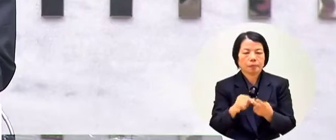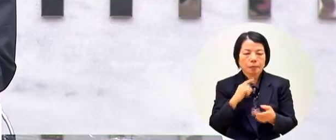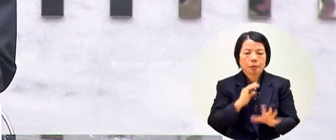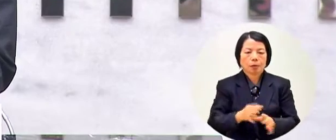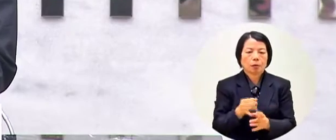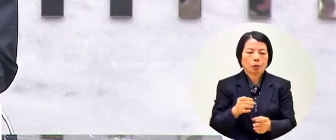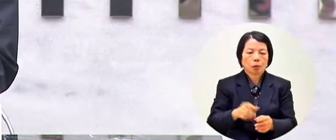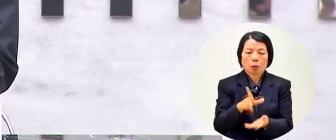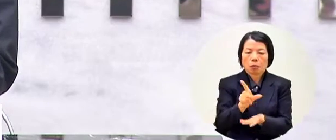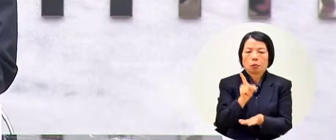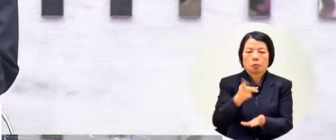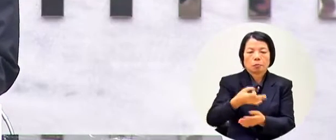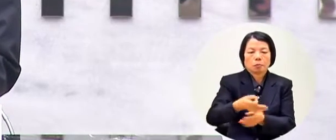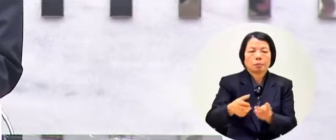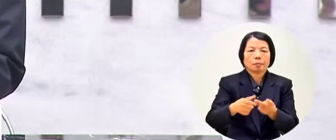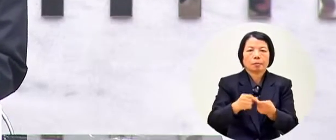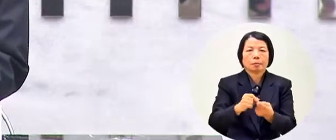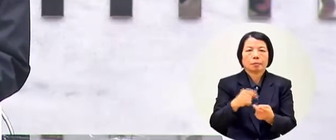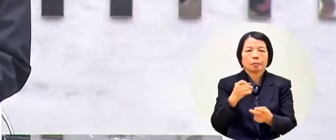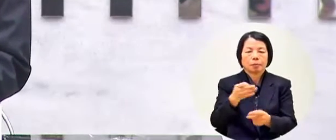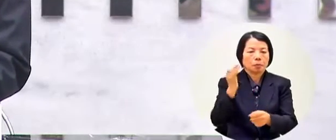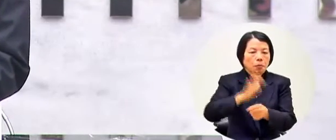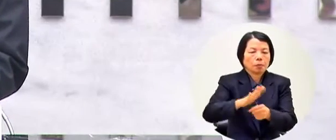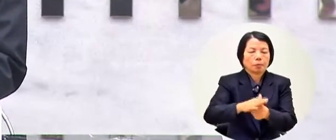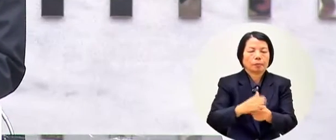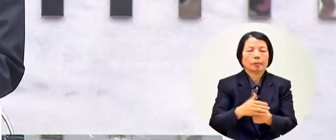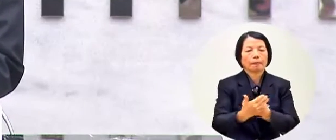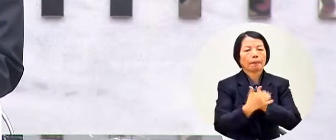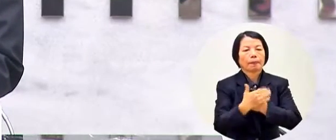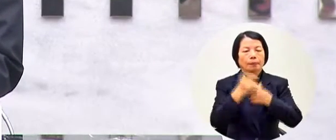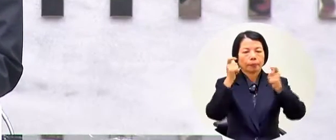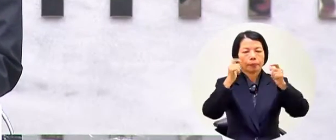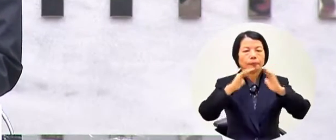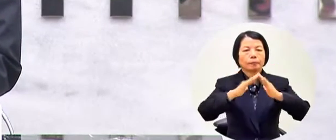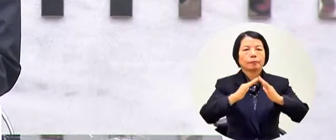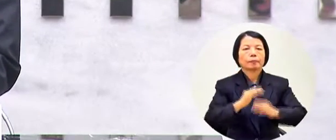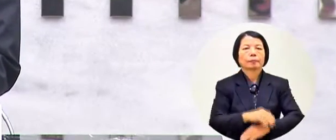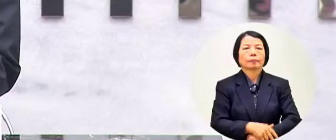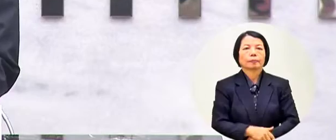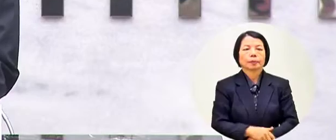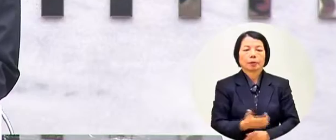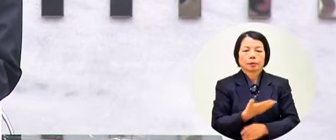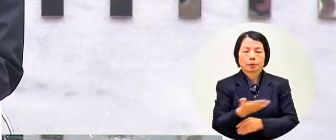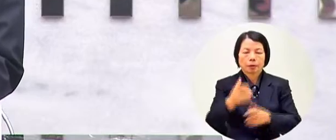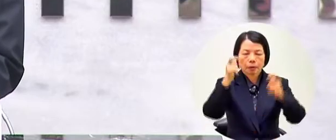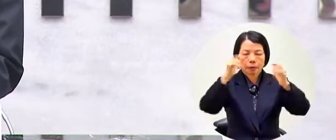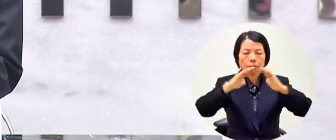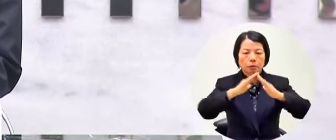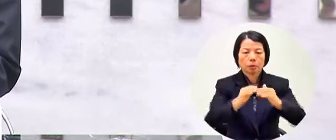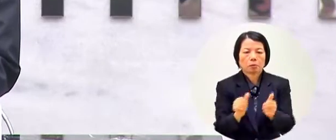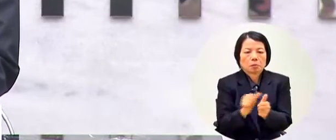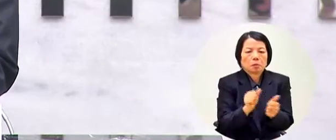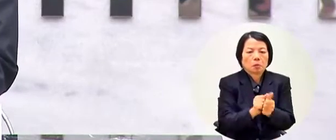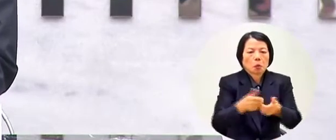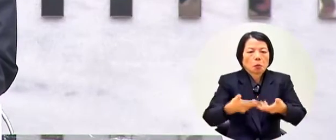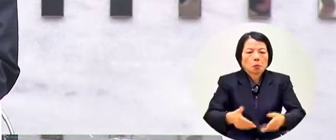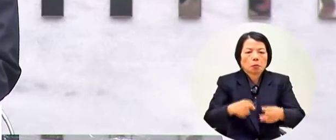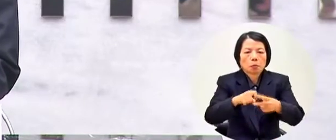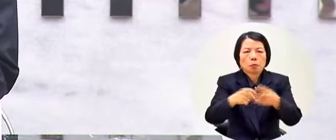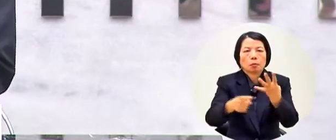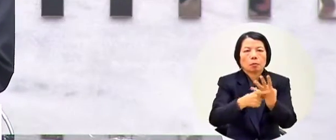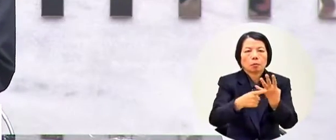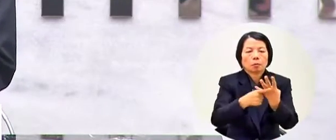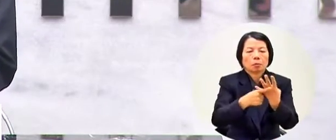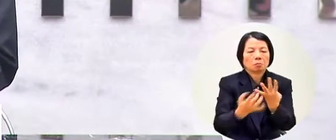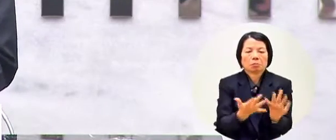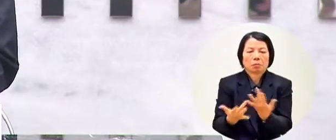规松绑方面给予高雄支持，让高雄可以由过度依赖重工业的产业结构